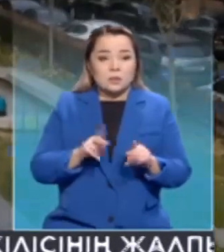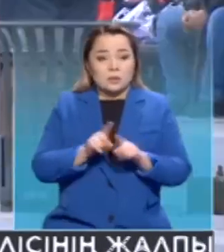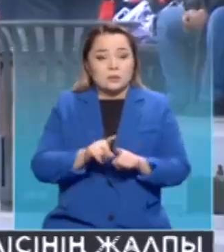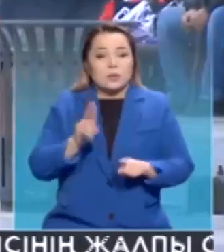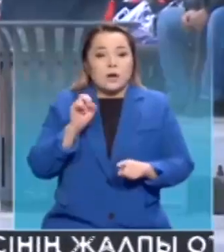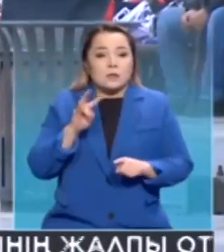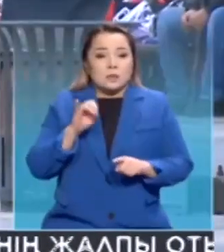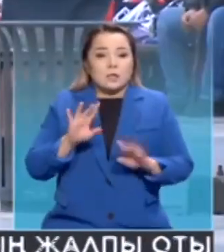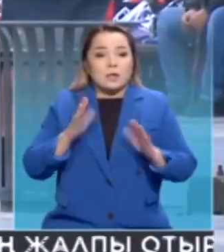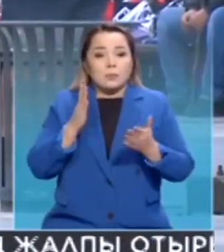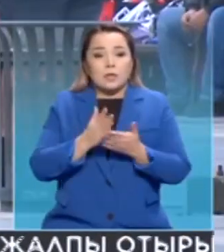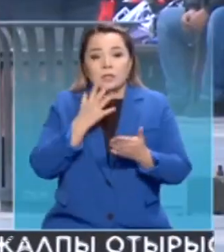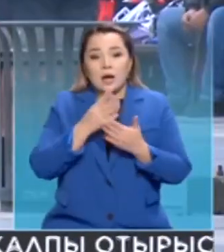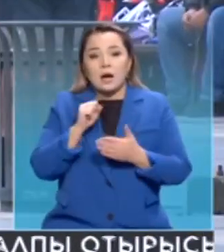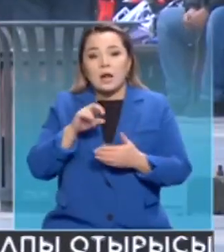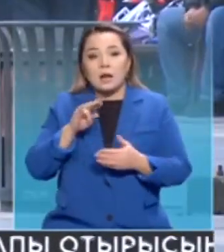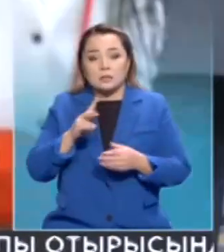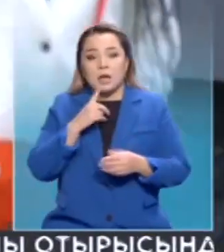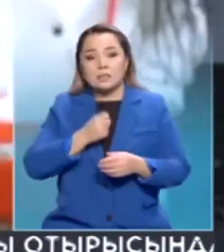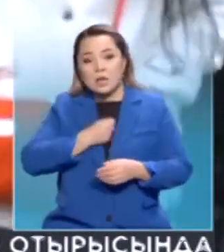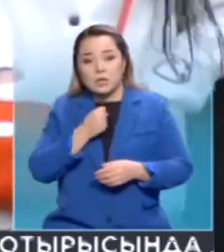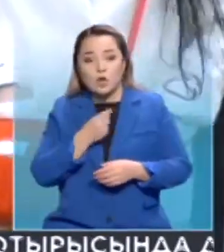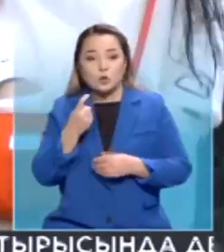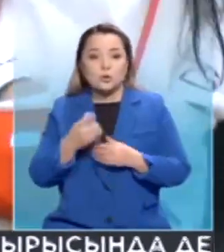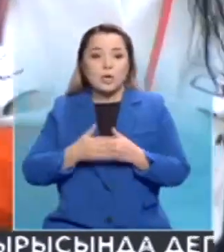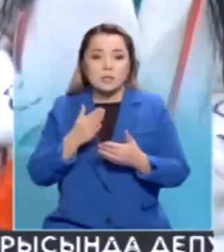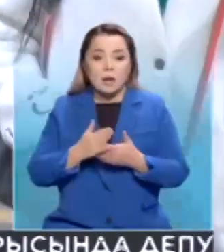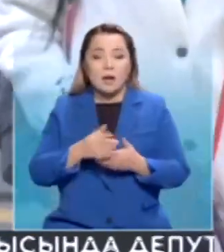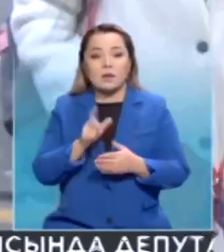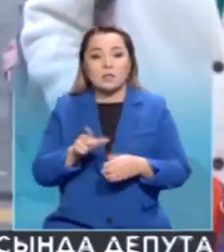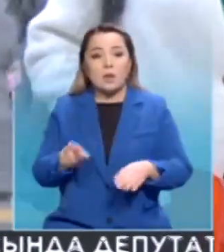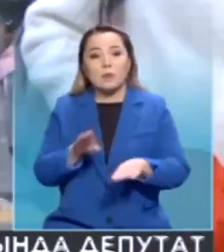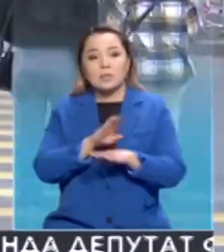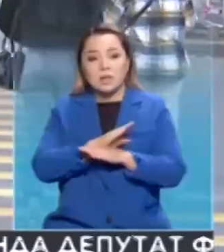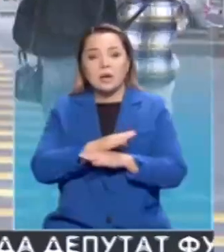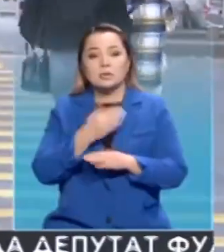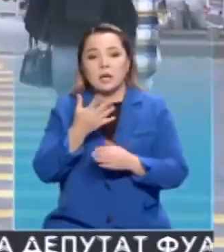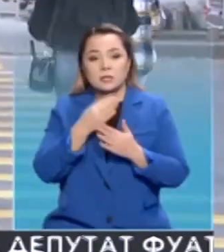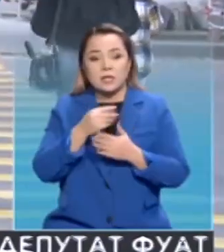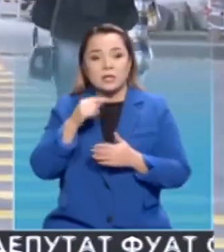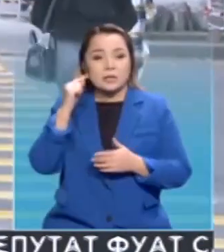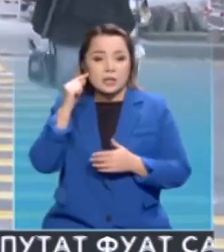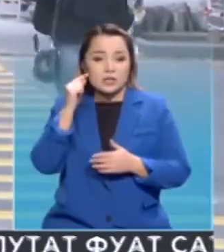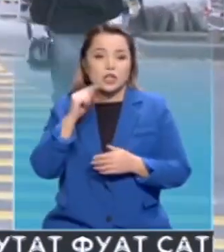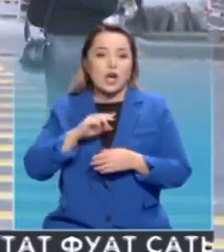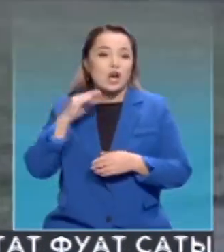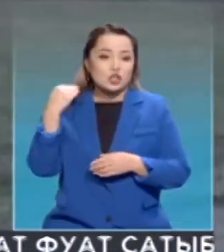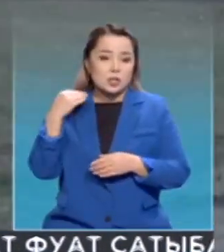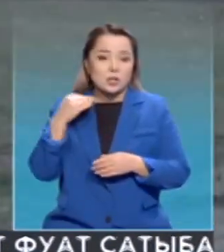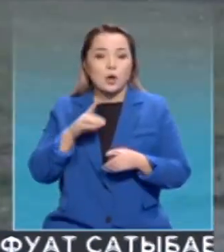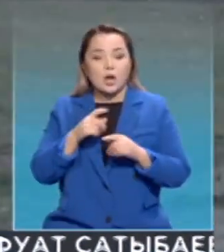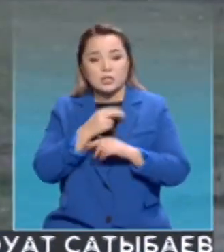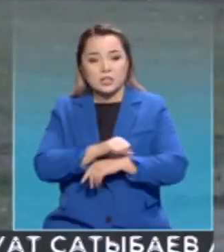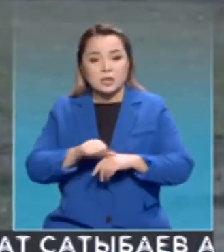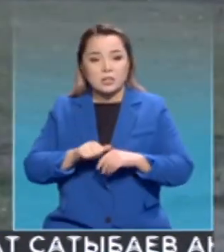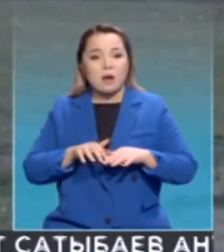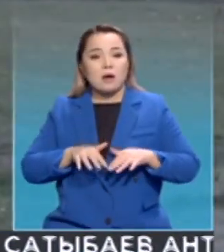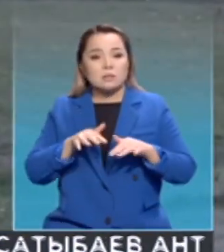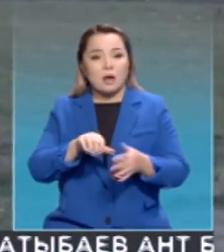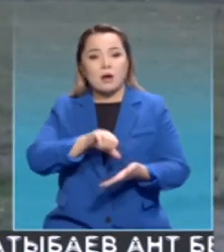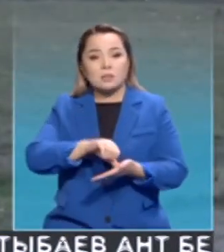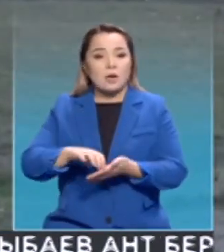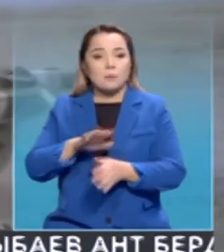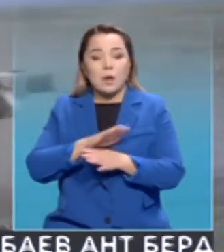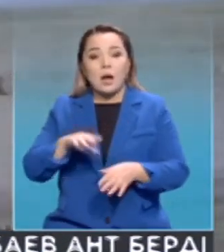қаңтарда Қазақстанға келген альянс әскері 100-ден астам адам қаза тапқан қырғыз-тәжік шекарасында қақтығысқа араласқан жоқ. Армения, Әзербайжан,